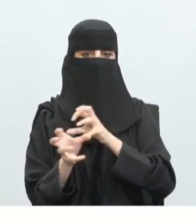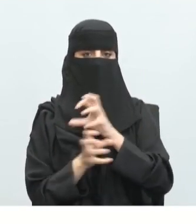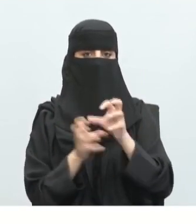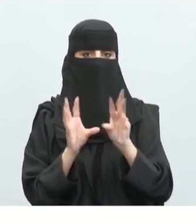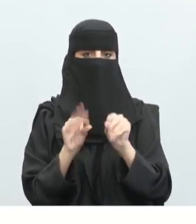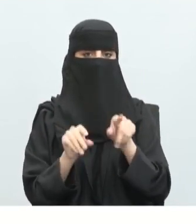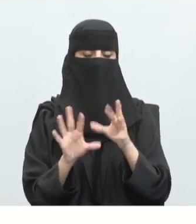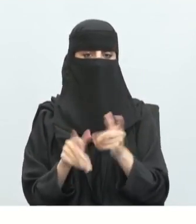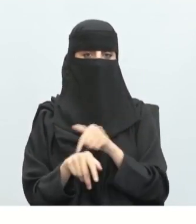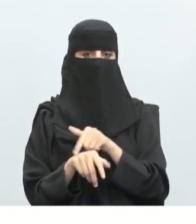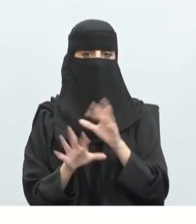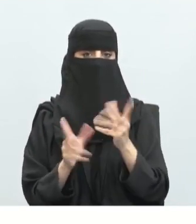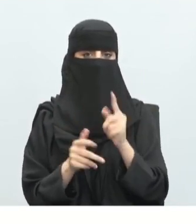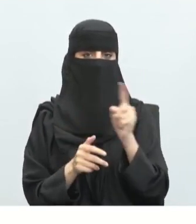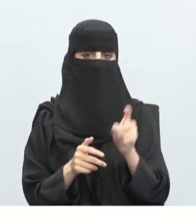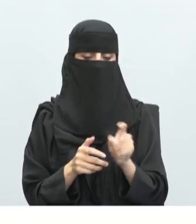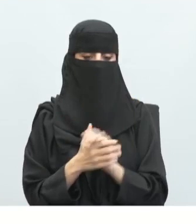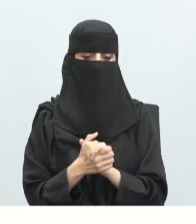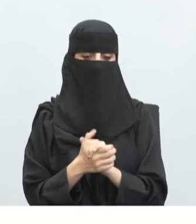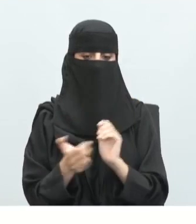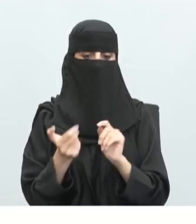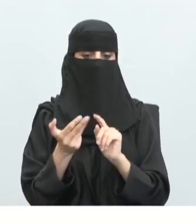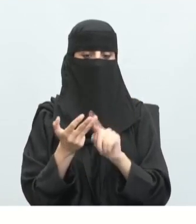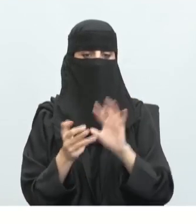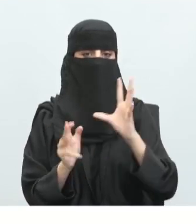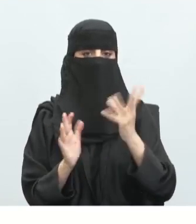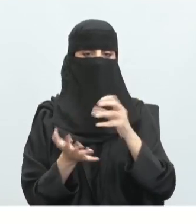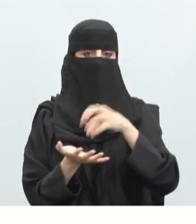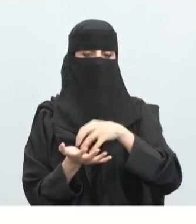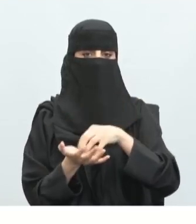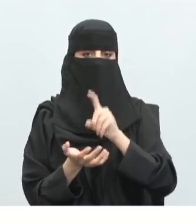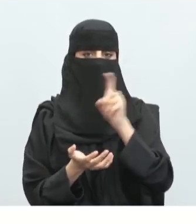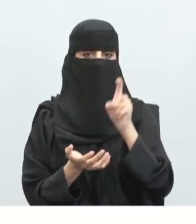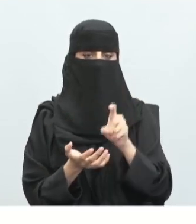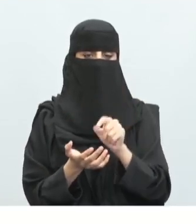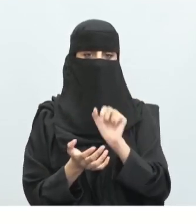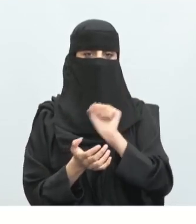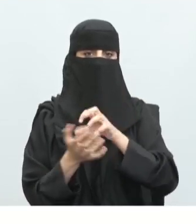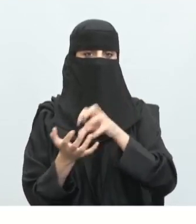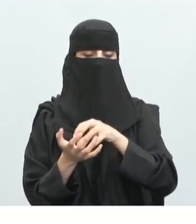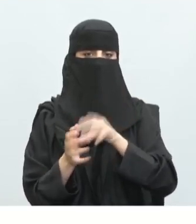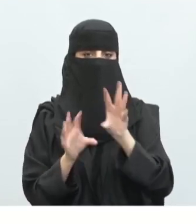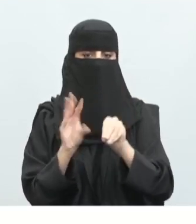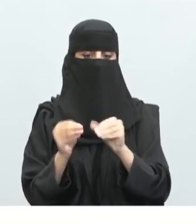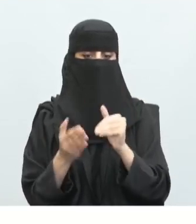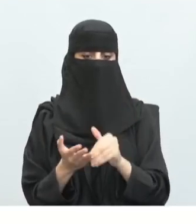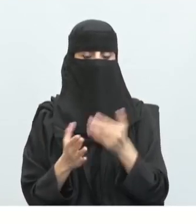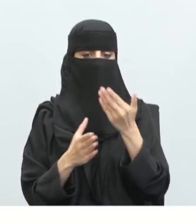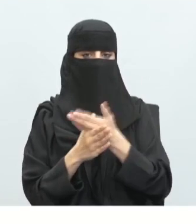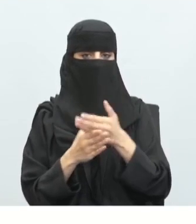الاحداث اين لتحديد مكان الاحداث لماذا لاستخلاص